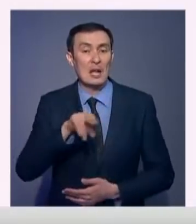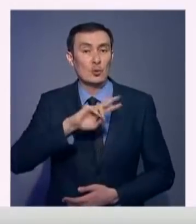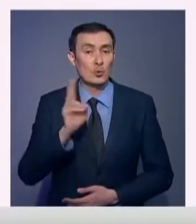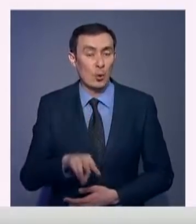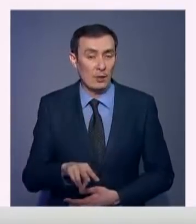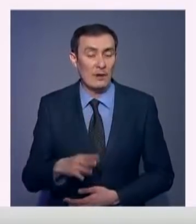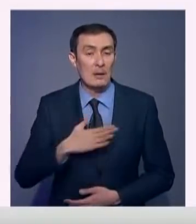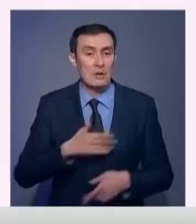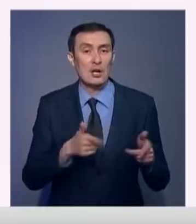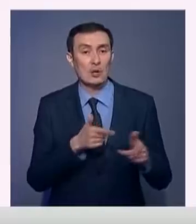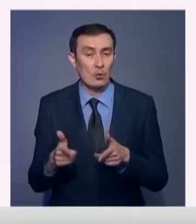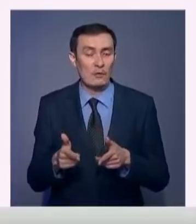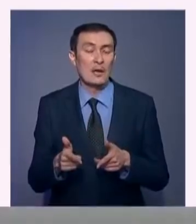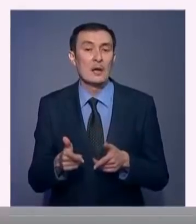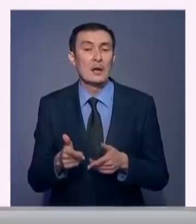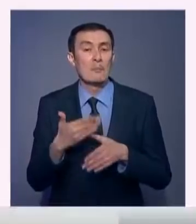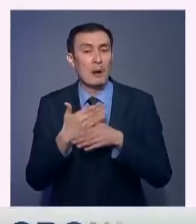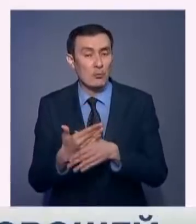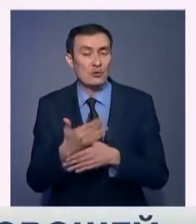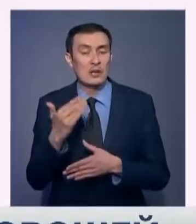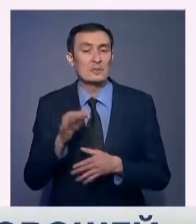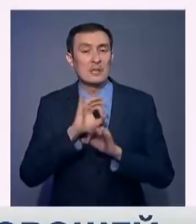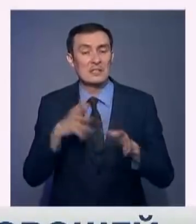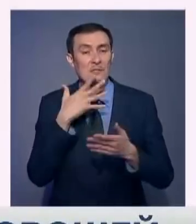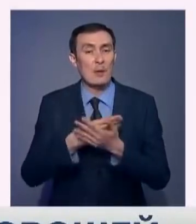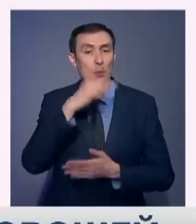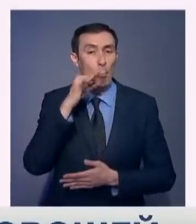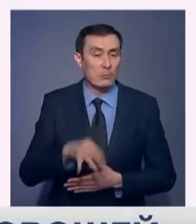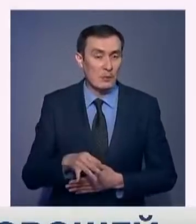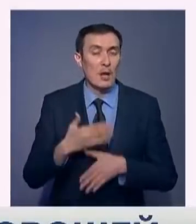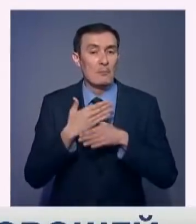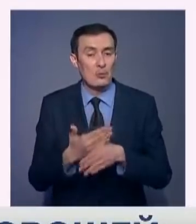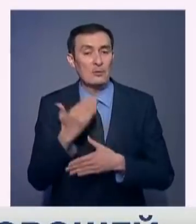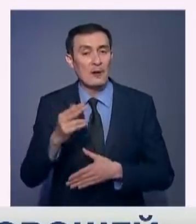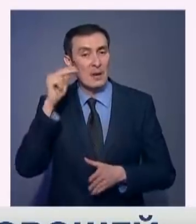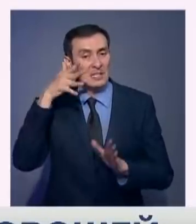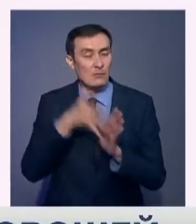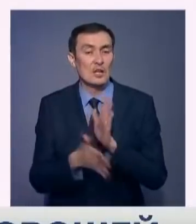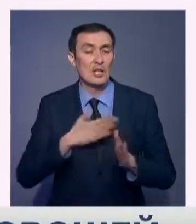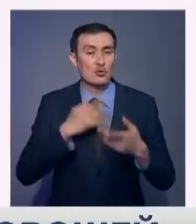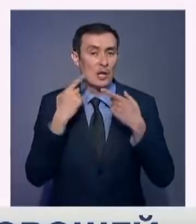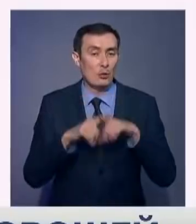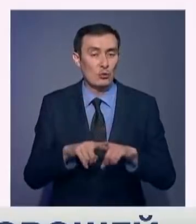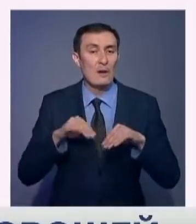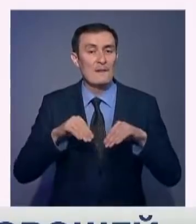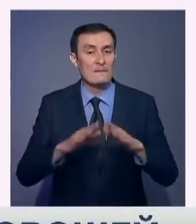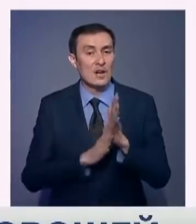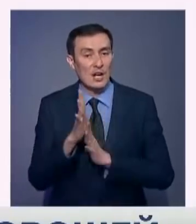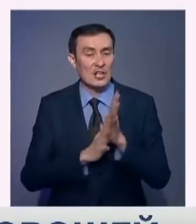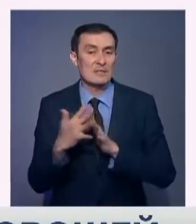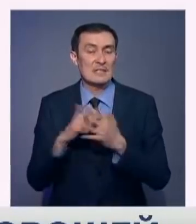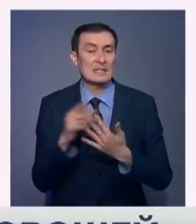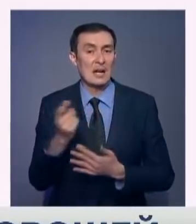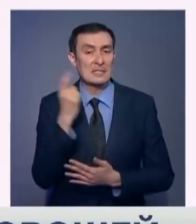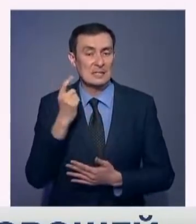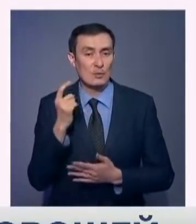долларов. Мы готовы сотрудничать с вашей страной и делиться своим опытом. Поможем вам освоить нашу технологию выращивания